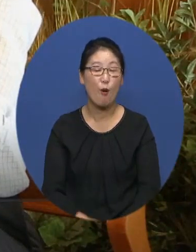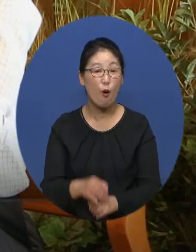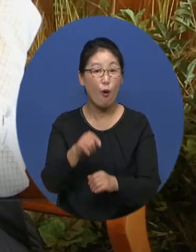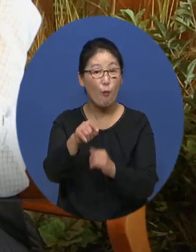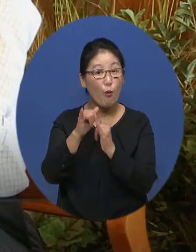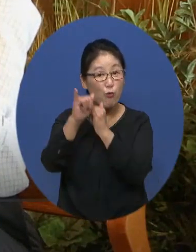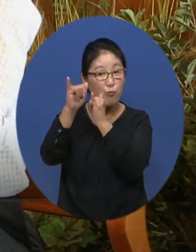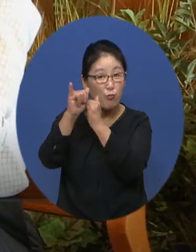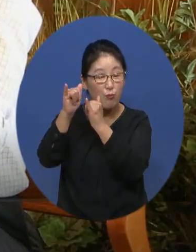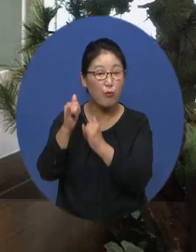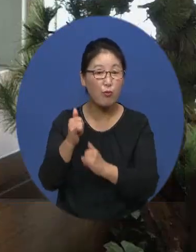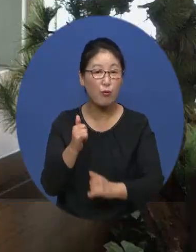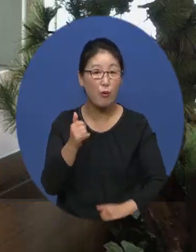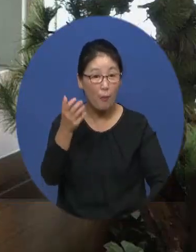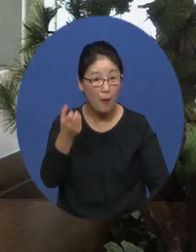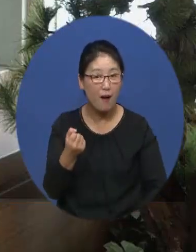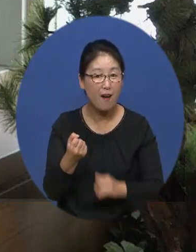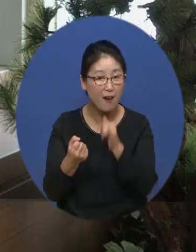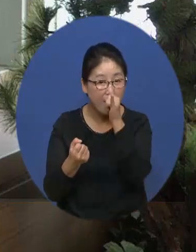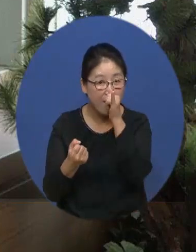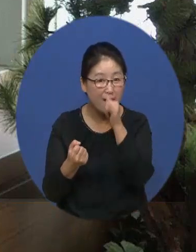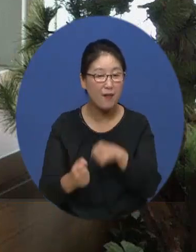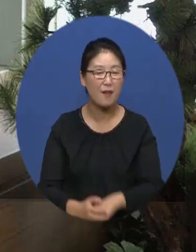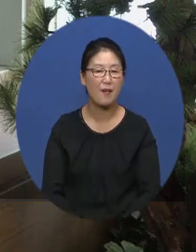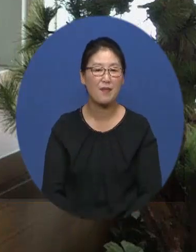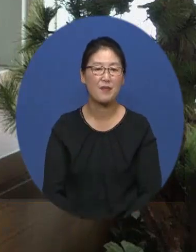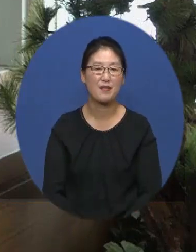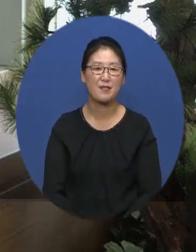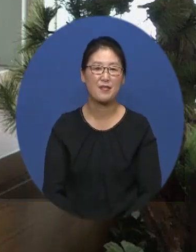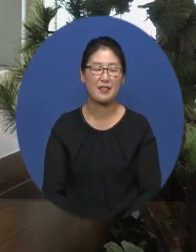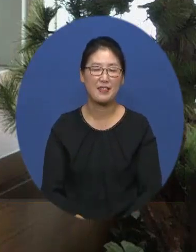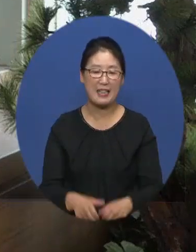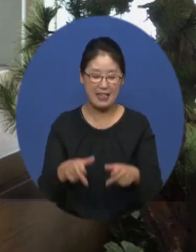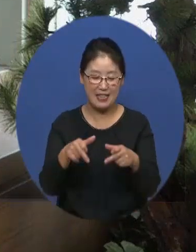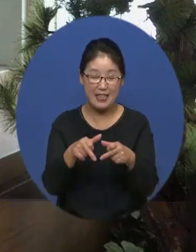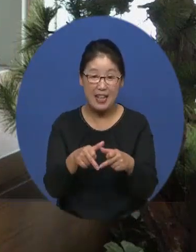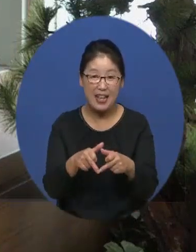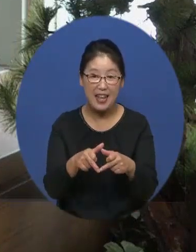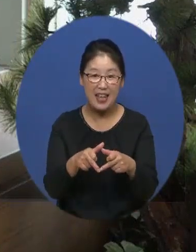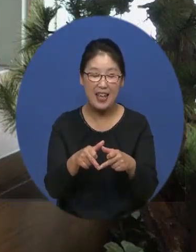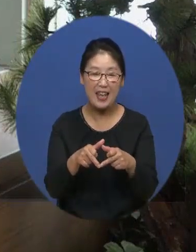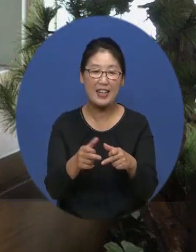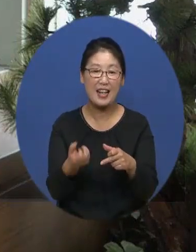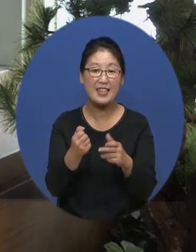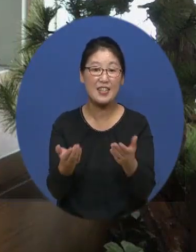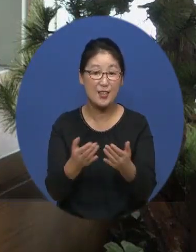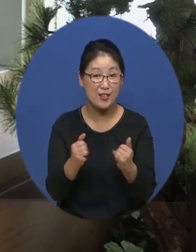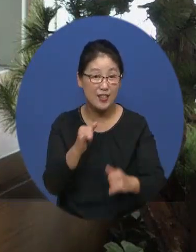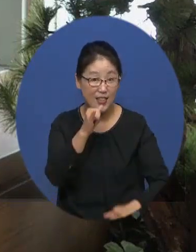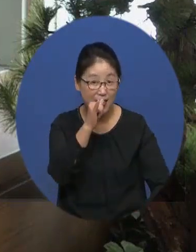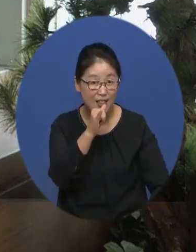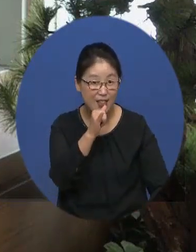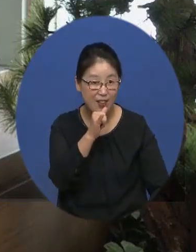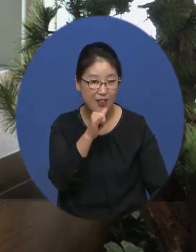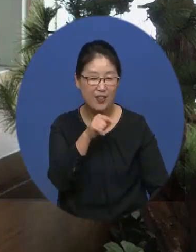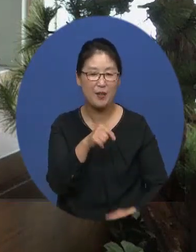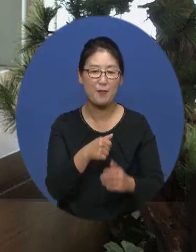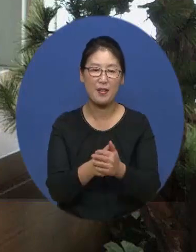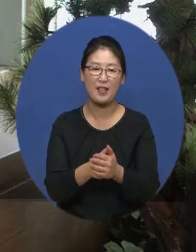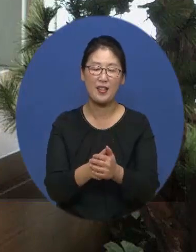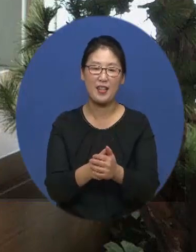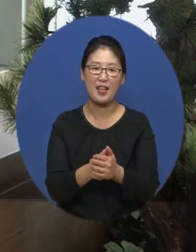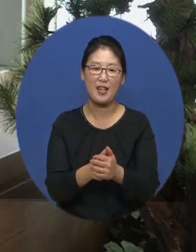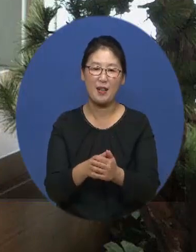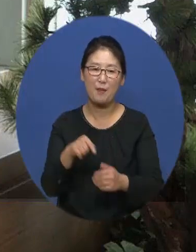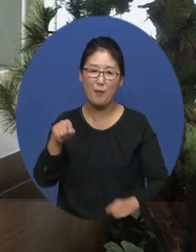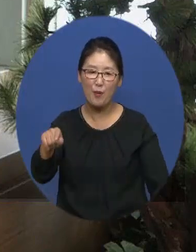수상도 하셨다고 들었습니다. 네. 저희가 아무래도 장애인 직원들이 일하다 보니까 저희가 장애인 직원들을 위한 뭐